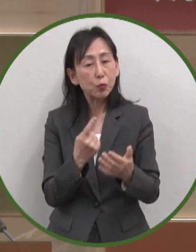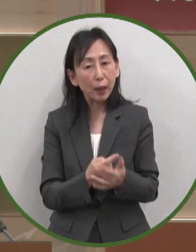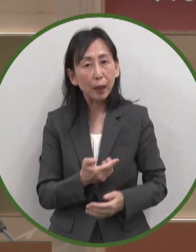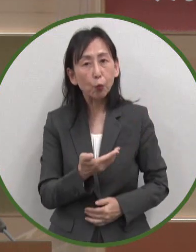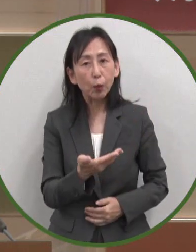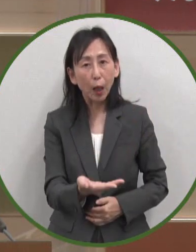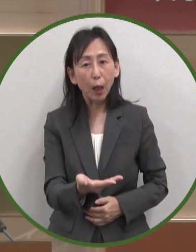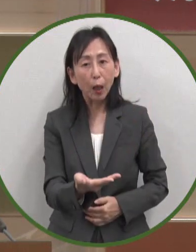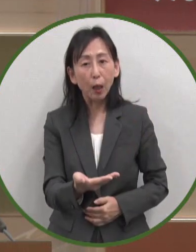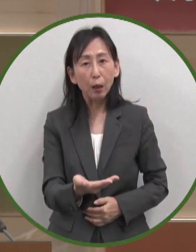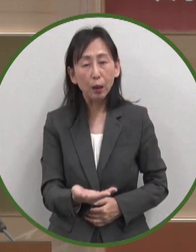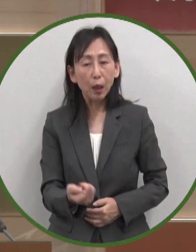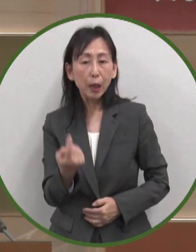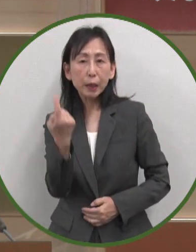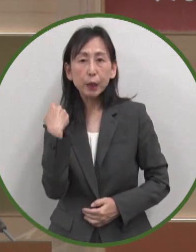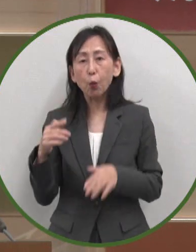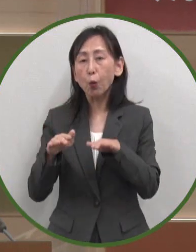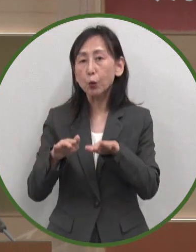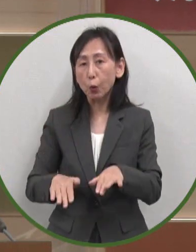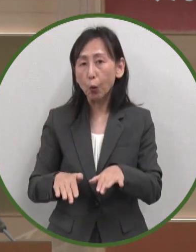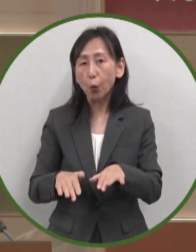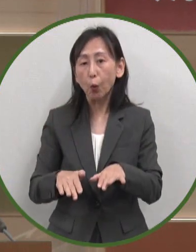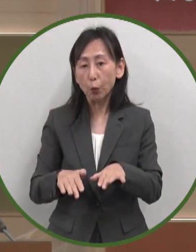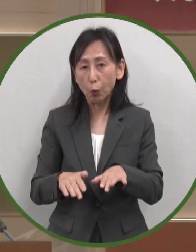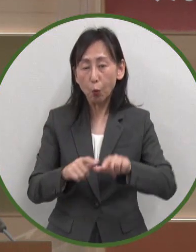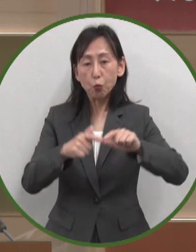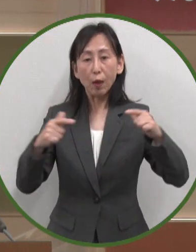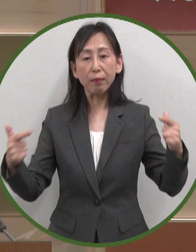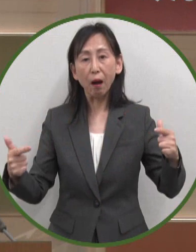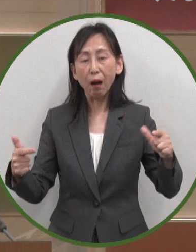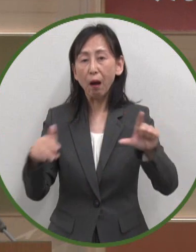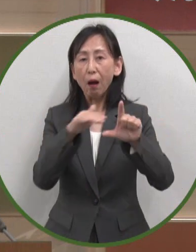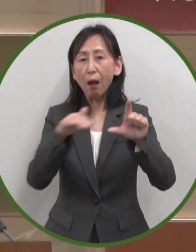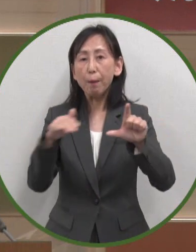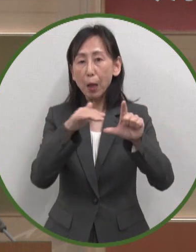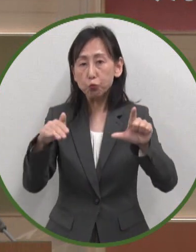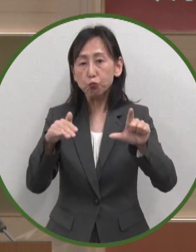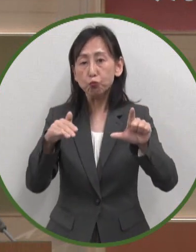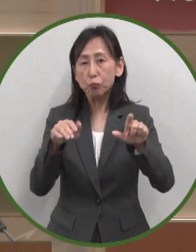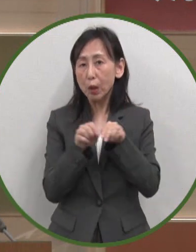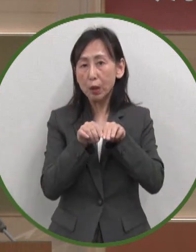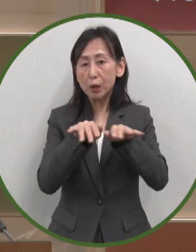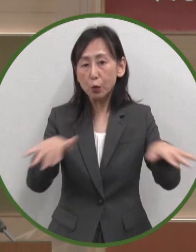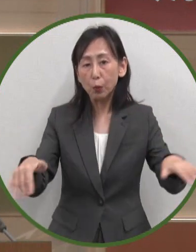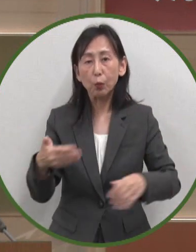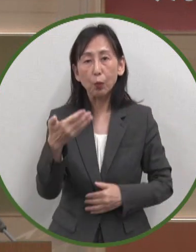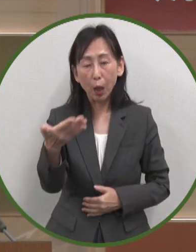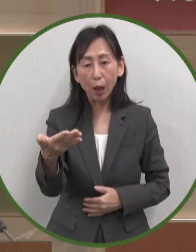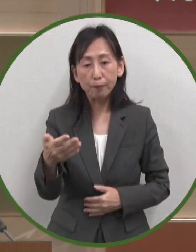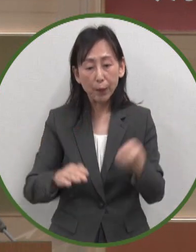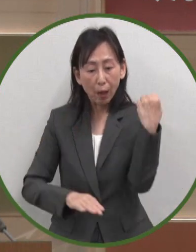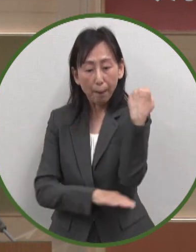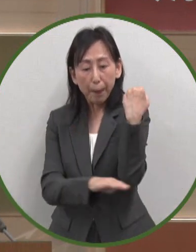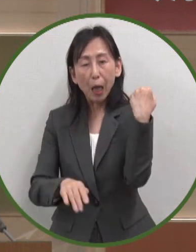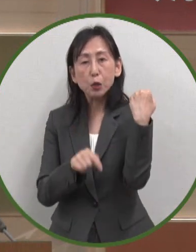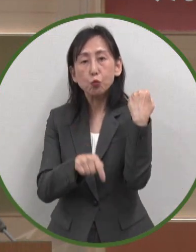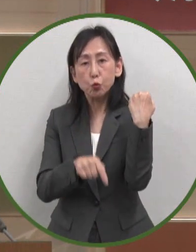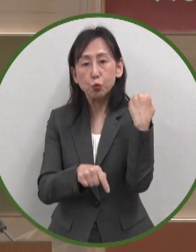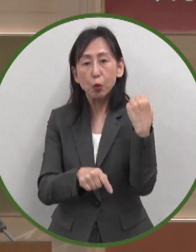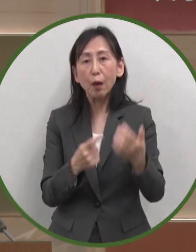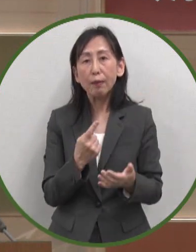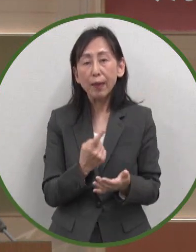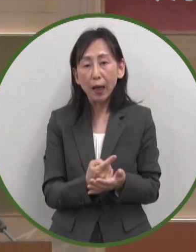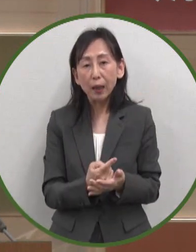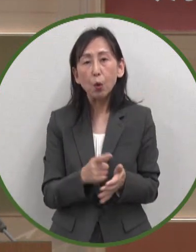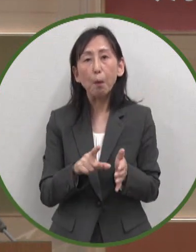り昨日今日とこう拡大しているようなレベルでいくのかっていうことで、ベースのレベルであれば場合によっては